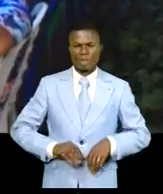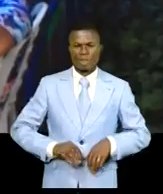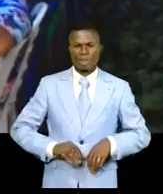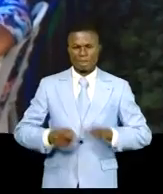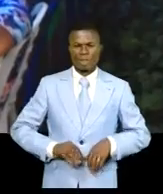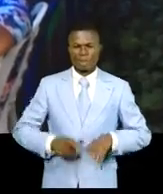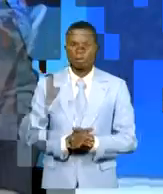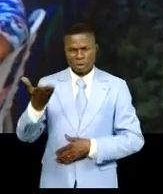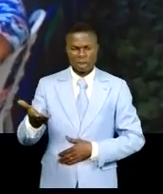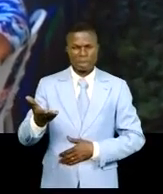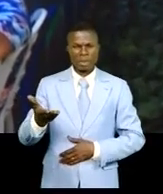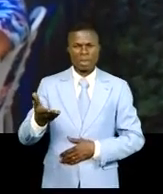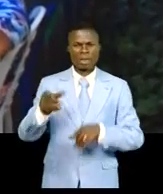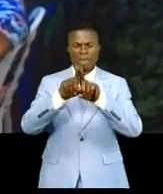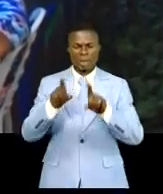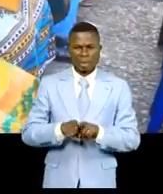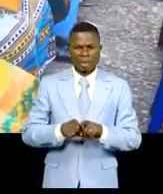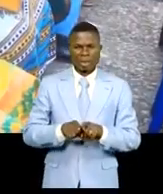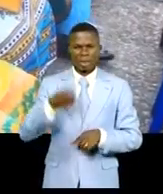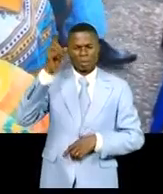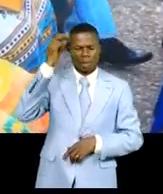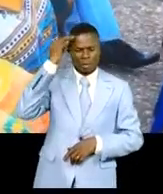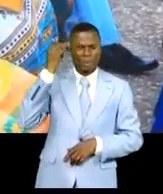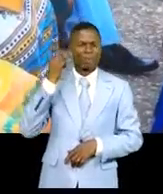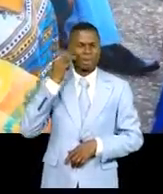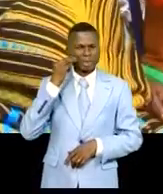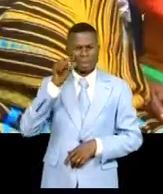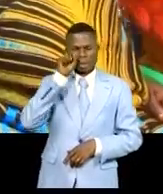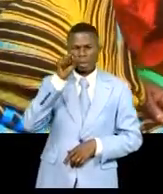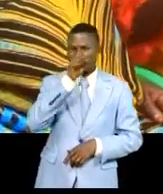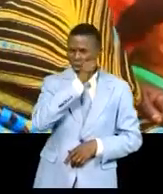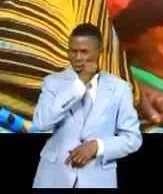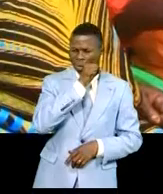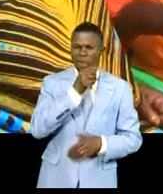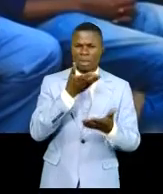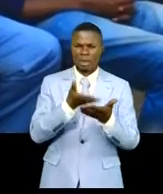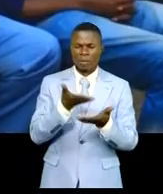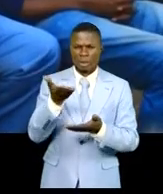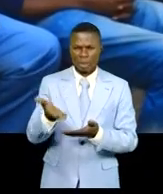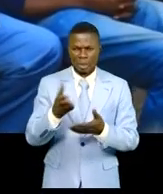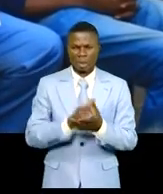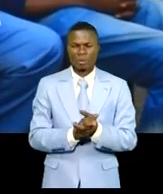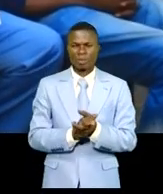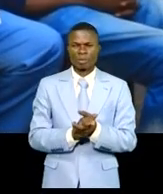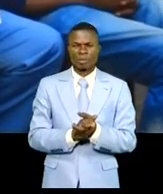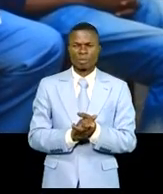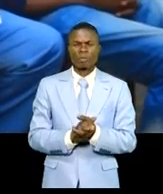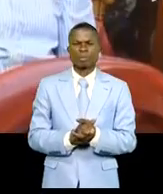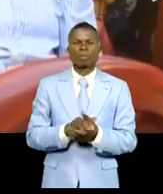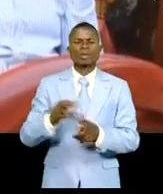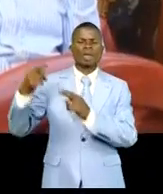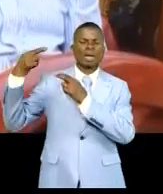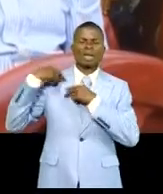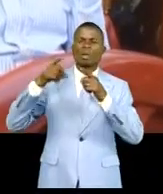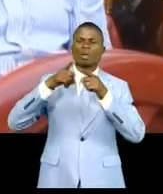Antoine Tshisekedi, ainsi que par le premier ministre Samalou Koundé. Loin d'être une sinécure, c'est plutôt une grande responsabilité de